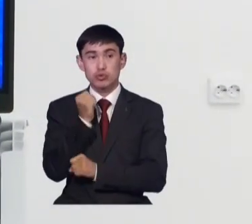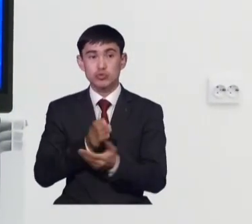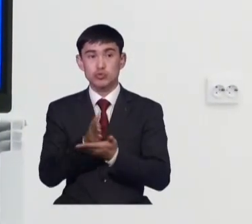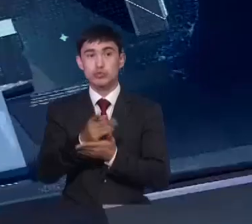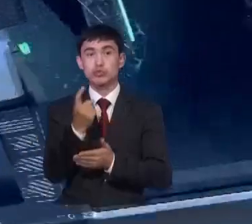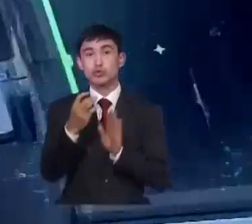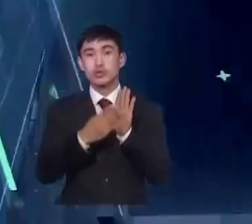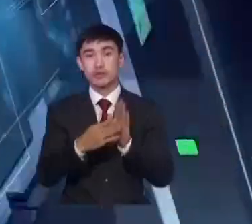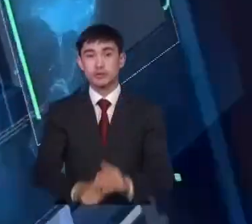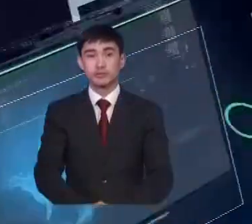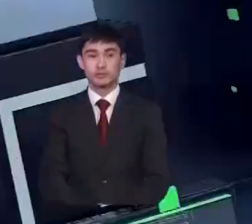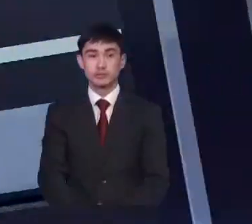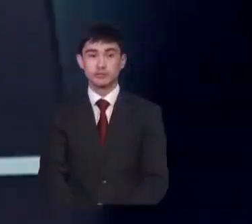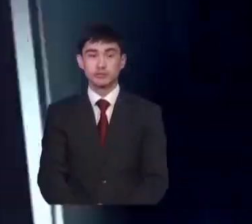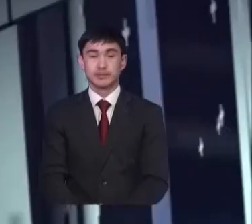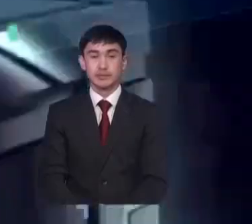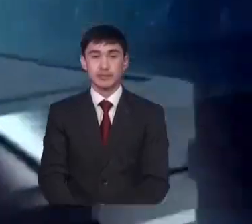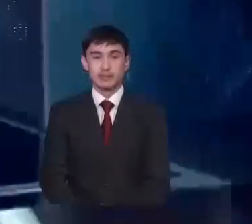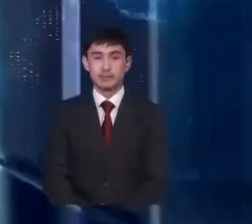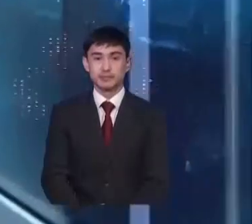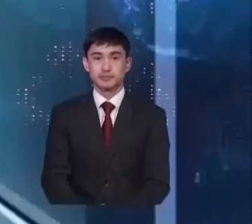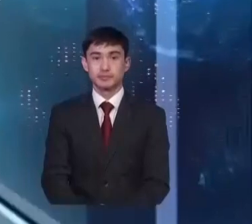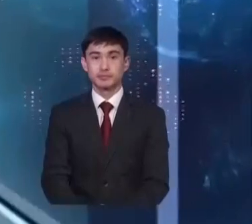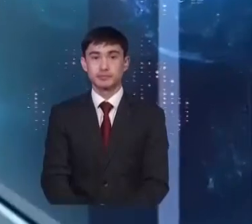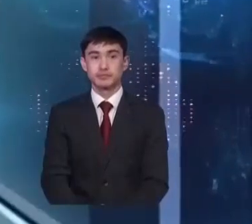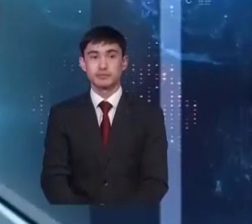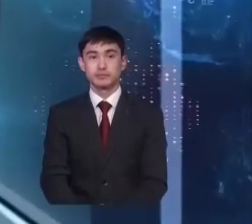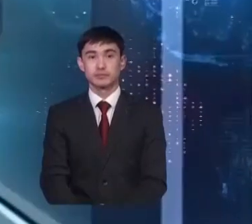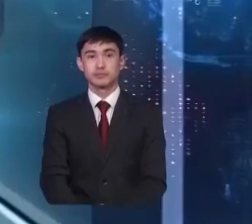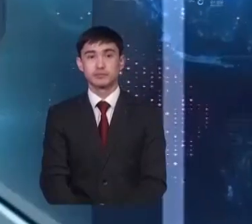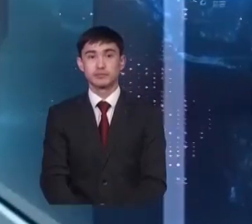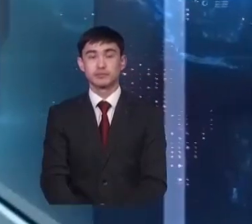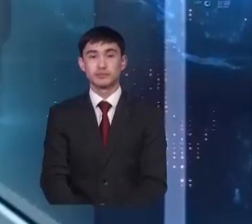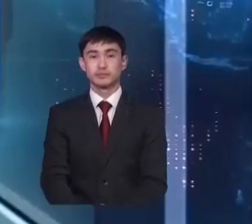службы 109. Айслу Жандосова, Бекжан Кенжебай, телеканал «Жетасу», Кунаев.